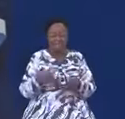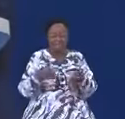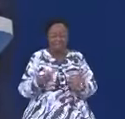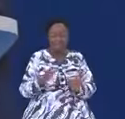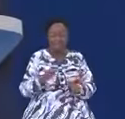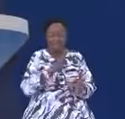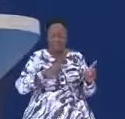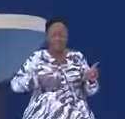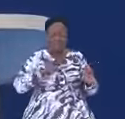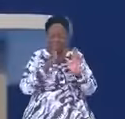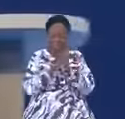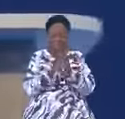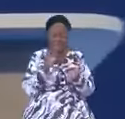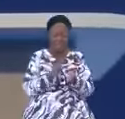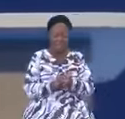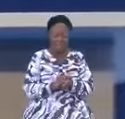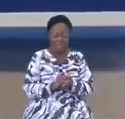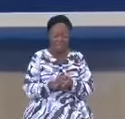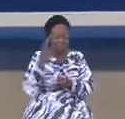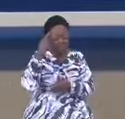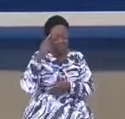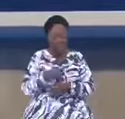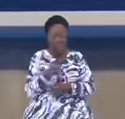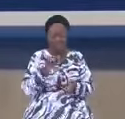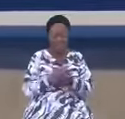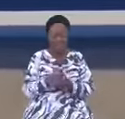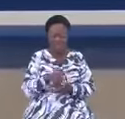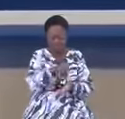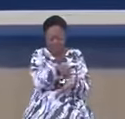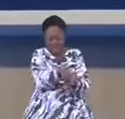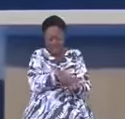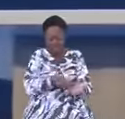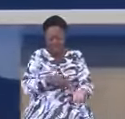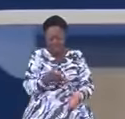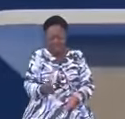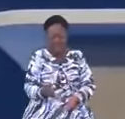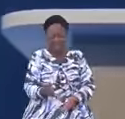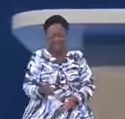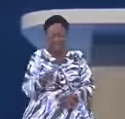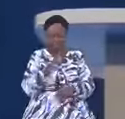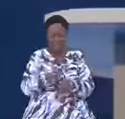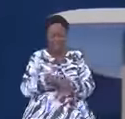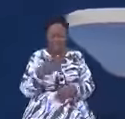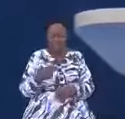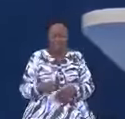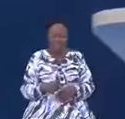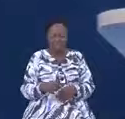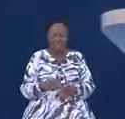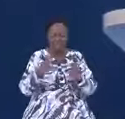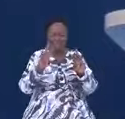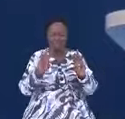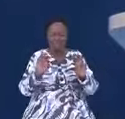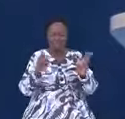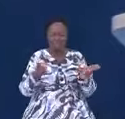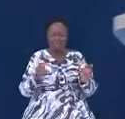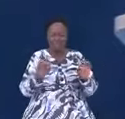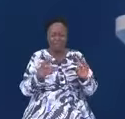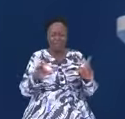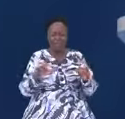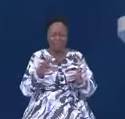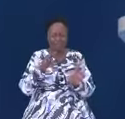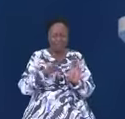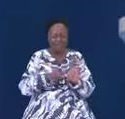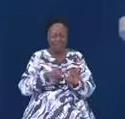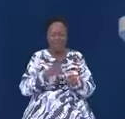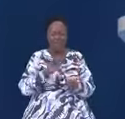qui se couchent est désespérée ou bien sûr les béquilles ou bien sur un faux d'ailleurs fauteuil roulant je prie que tagro